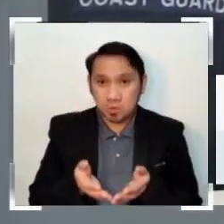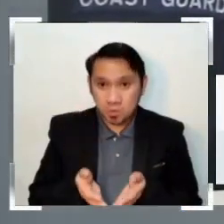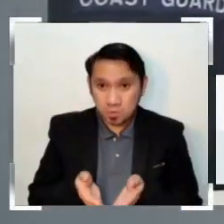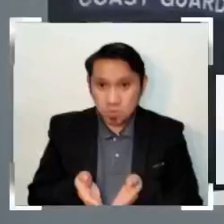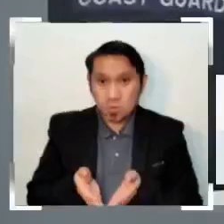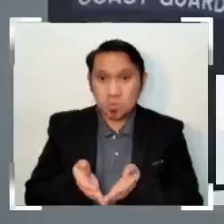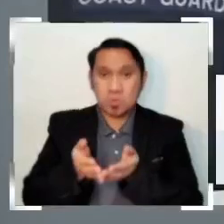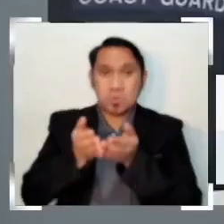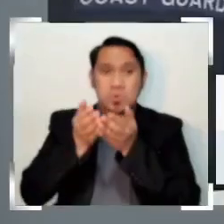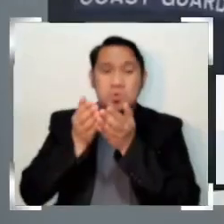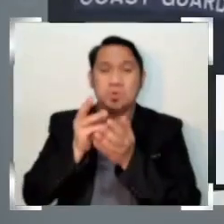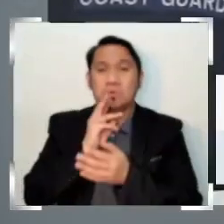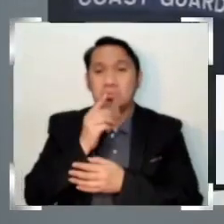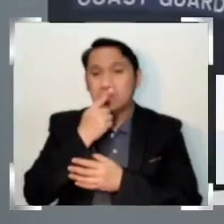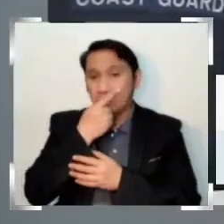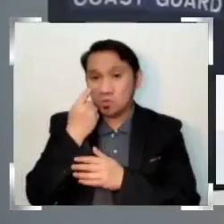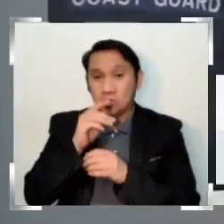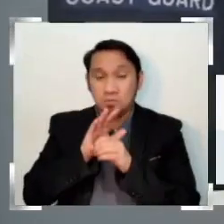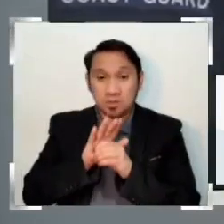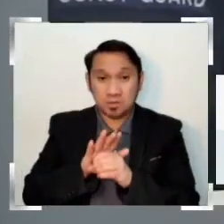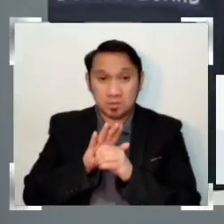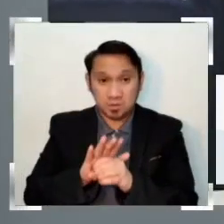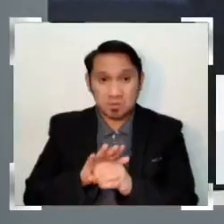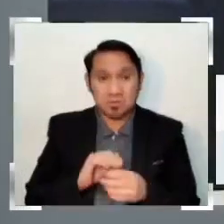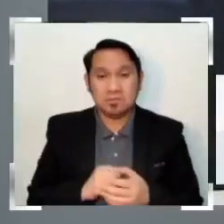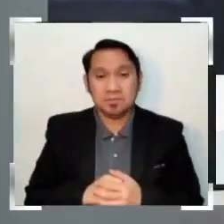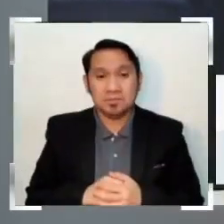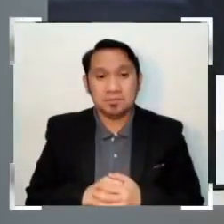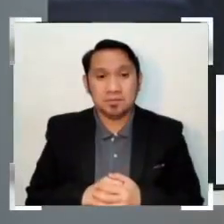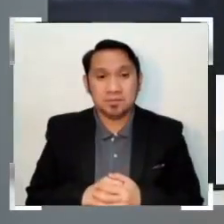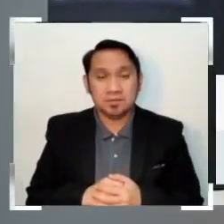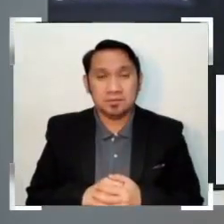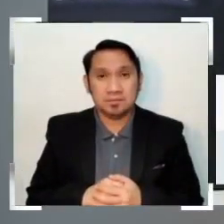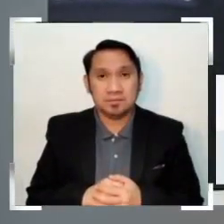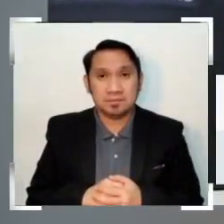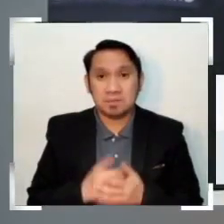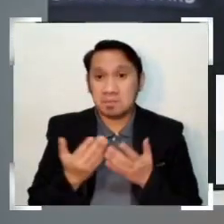of the pressure, the vessel